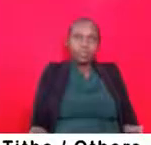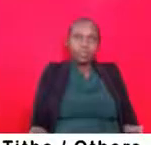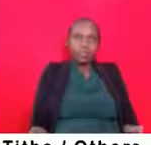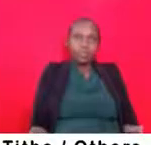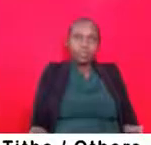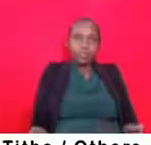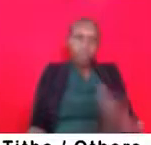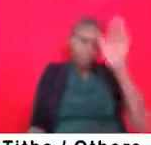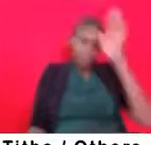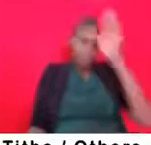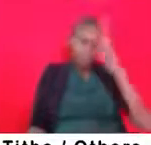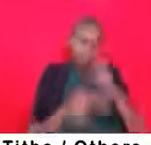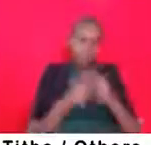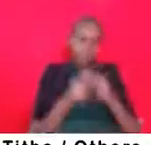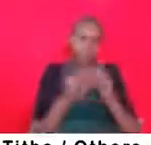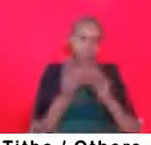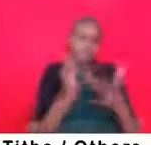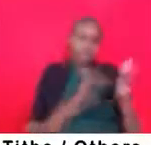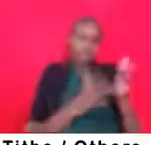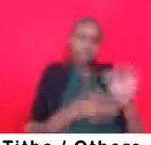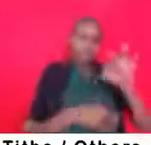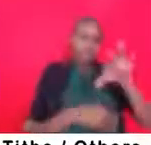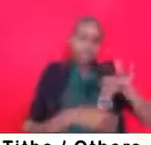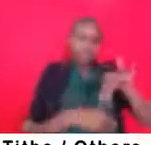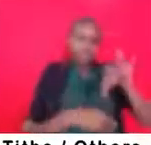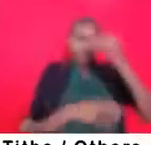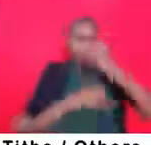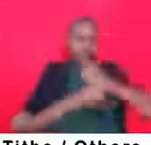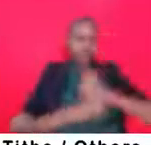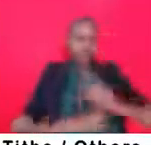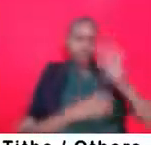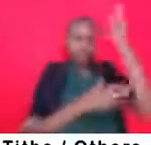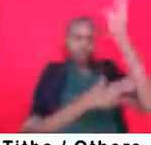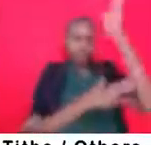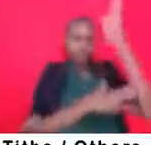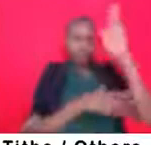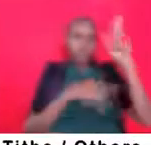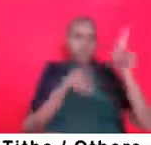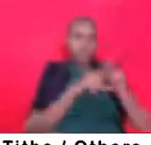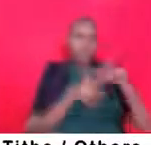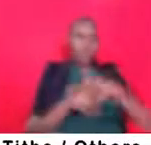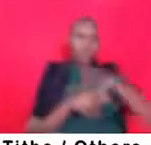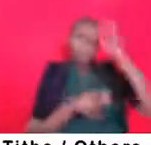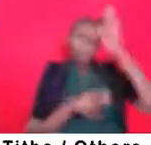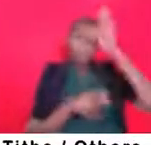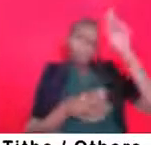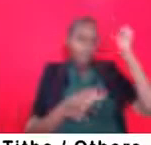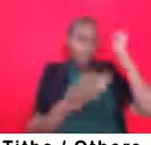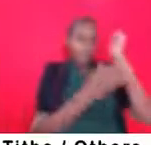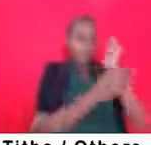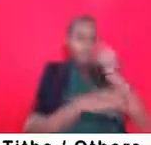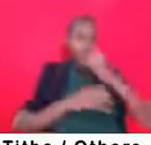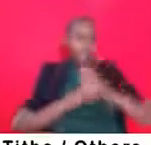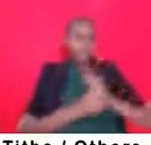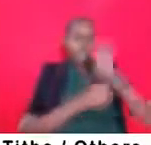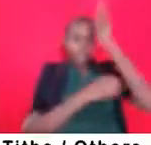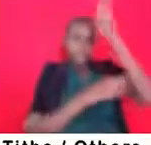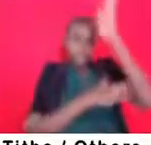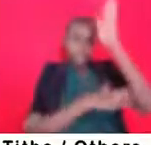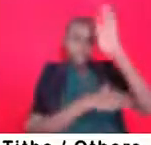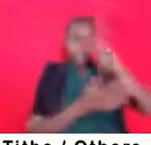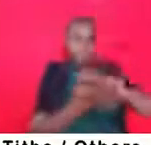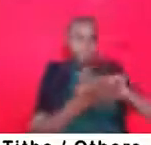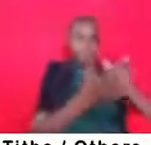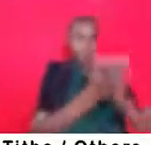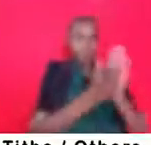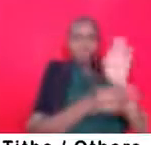around. Father, in the name of Jesus, we choose to trust you like our father of faith Abraham trusted you. He walked